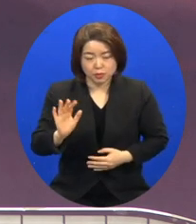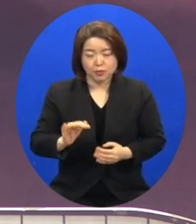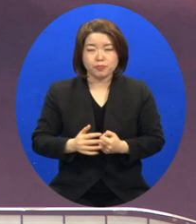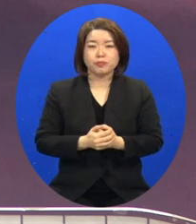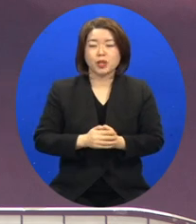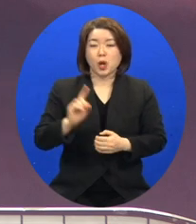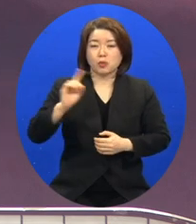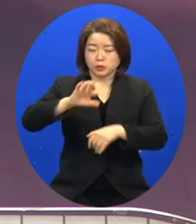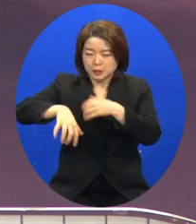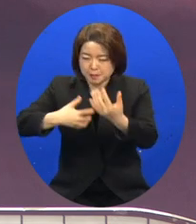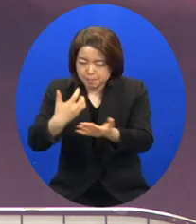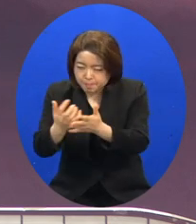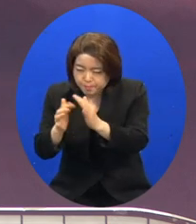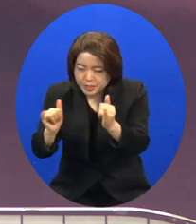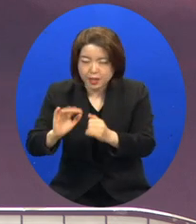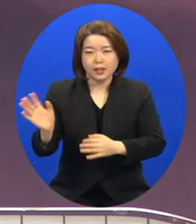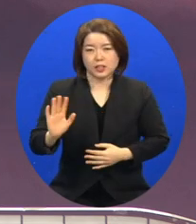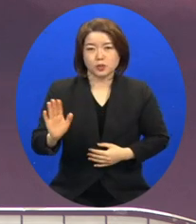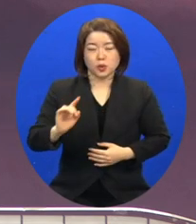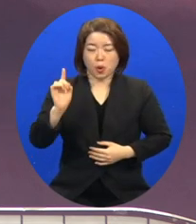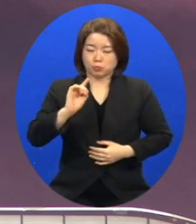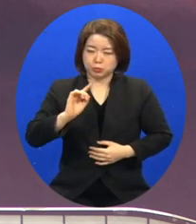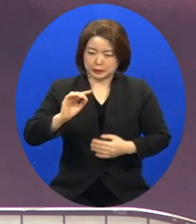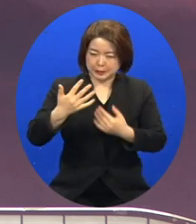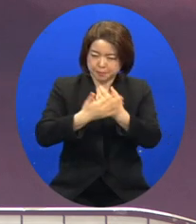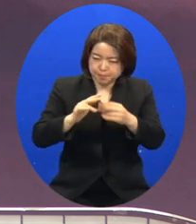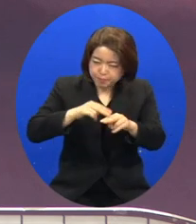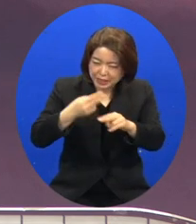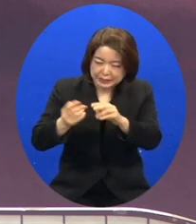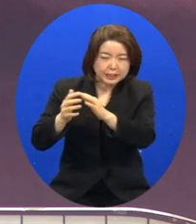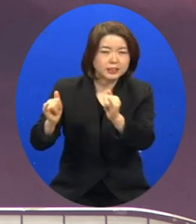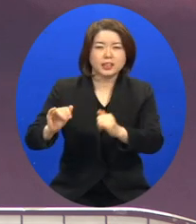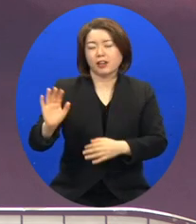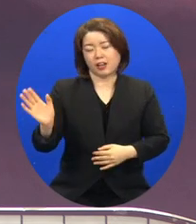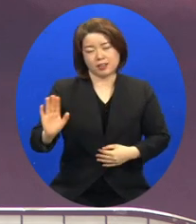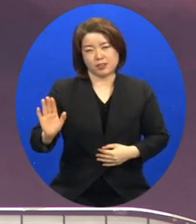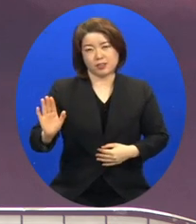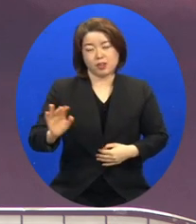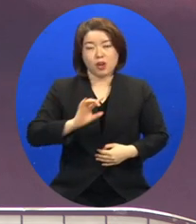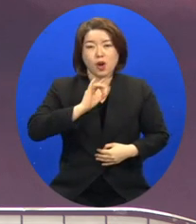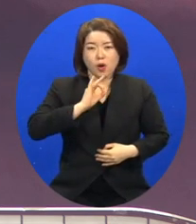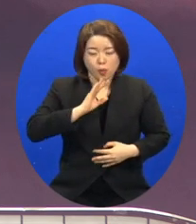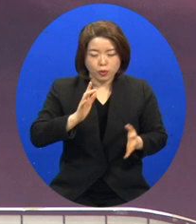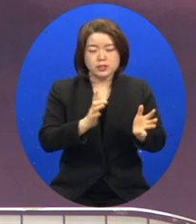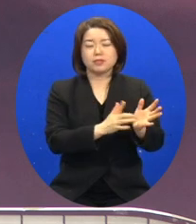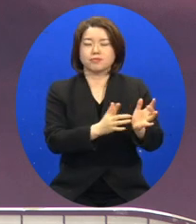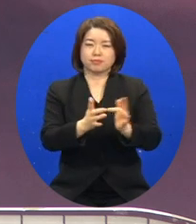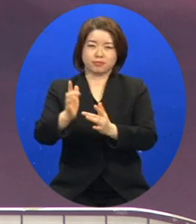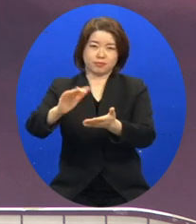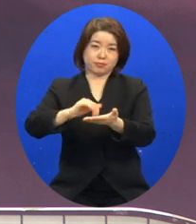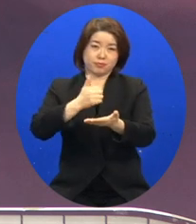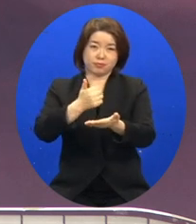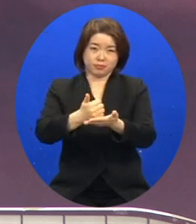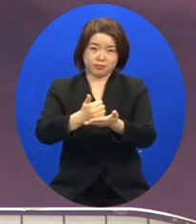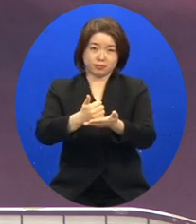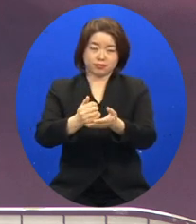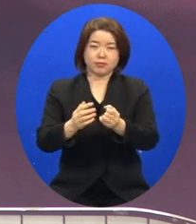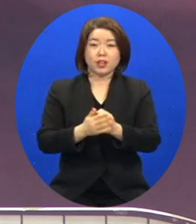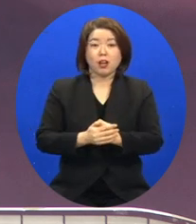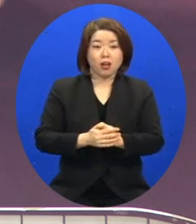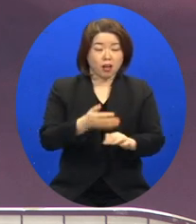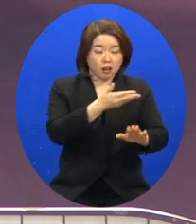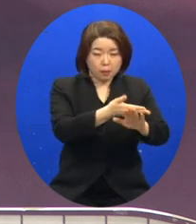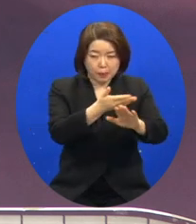무슨 개척자 도 아니고 무슨 사자도 아니고 어찌 끼 예수 그리스도 그러면 서로가 다른